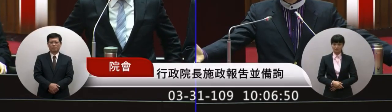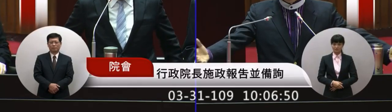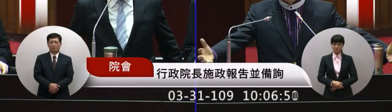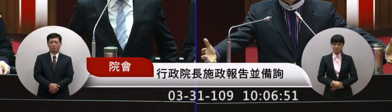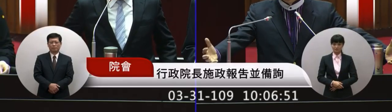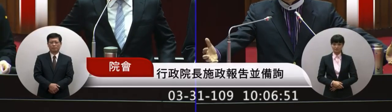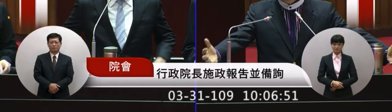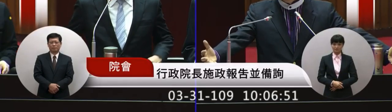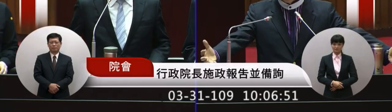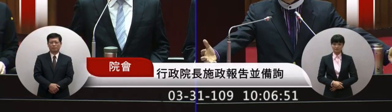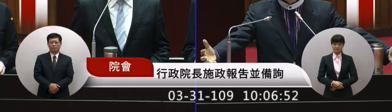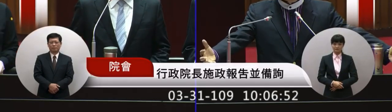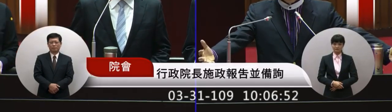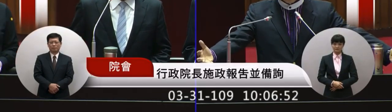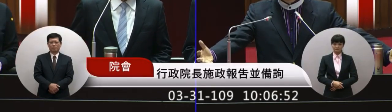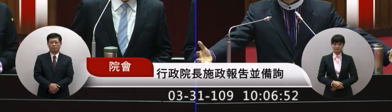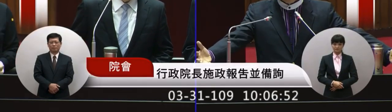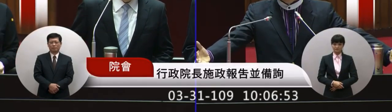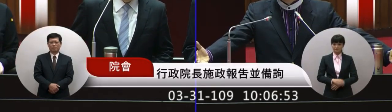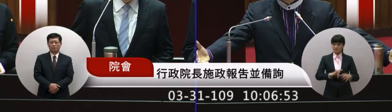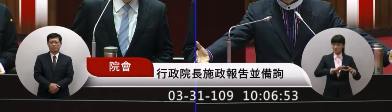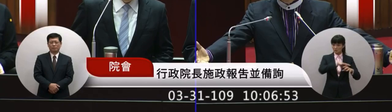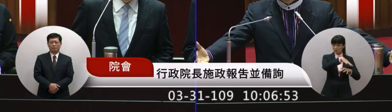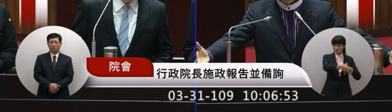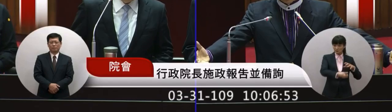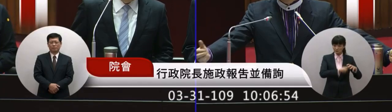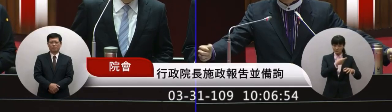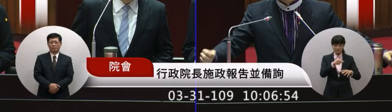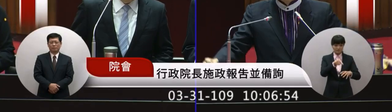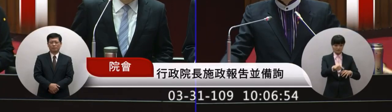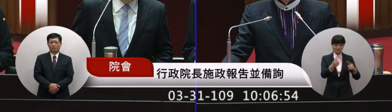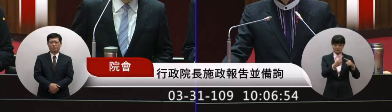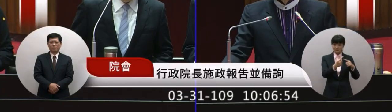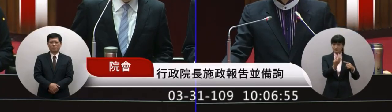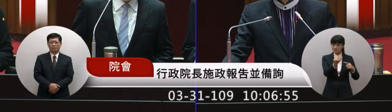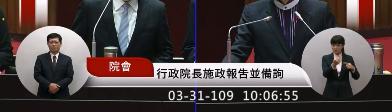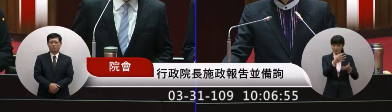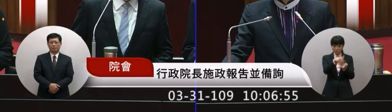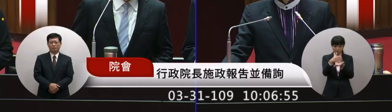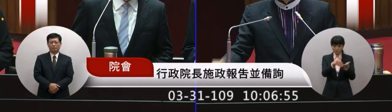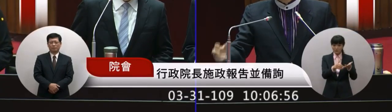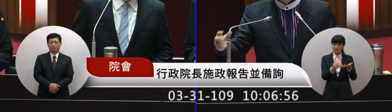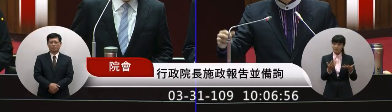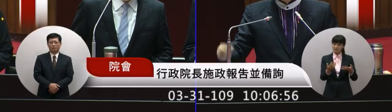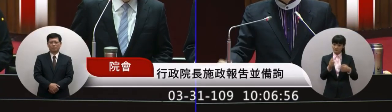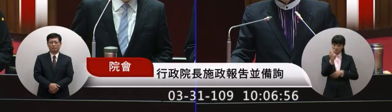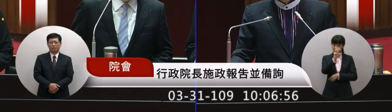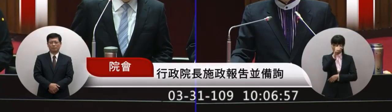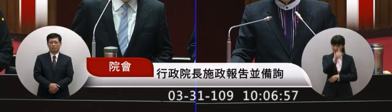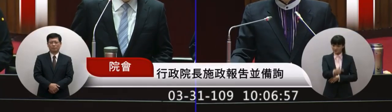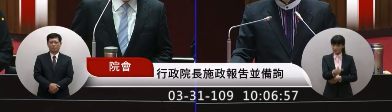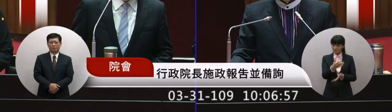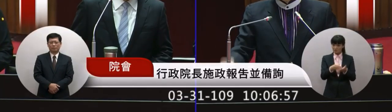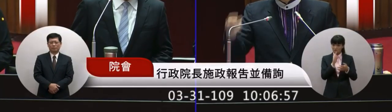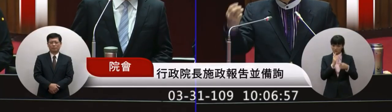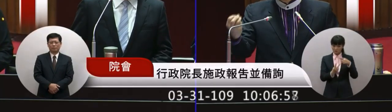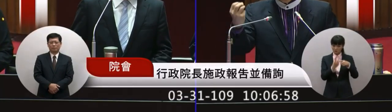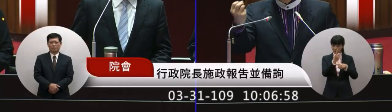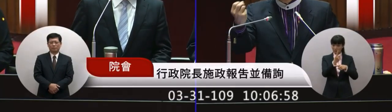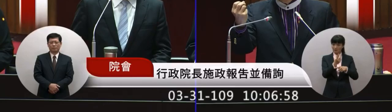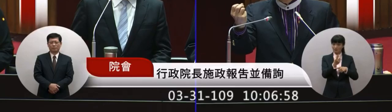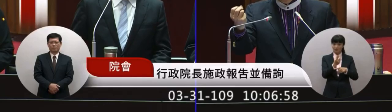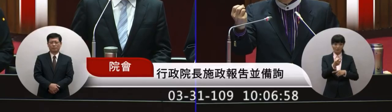世界来讲，30亿超过我们一半的世界人口啊，然后这比例非常高了，